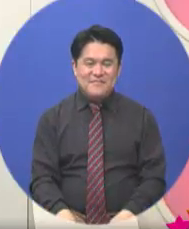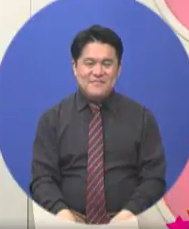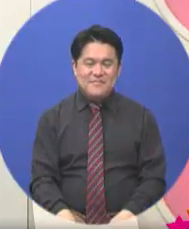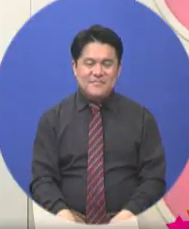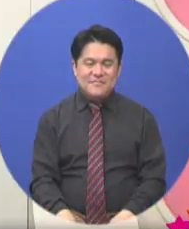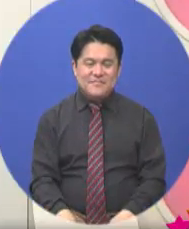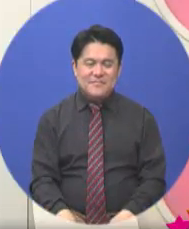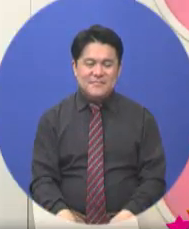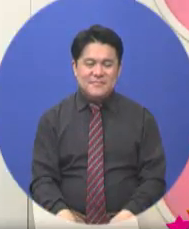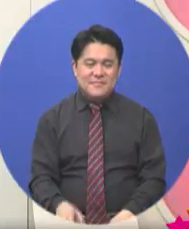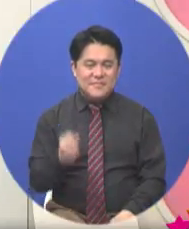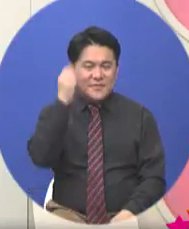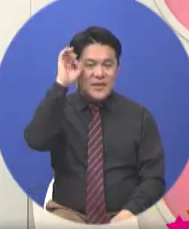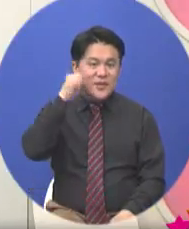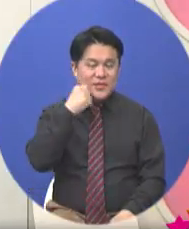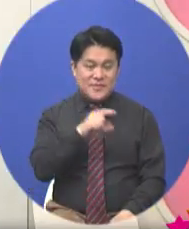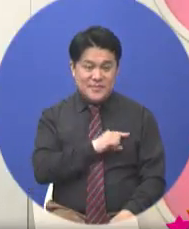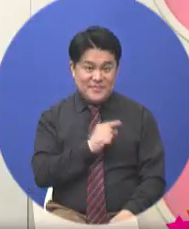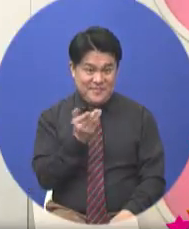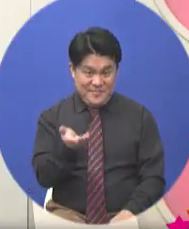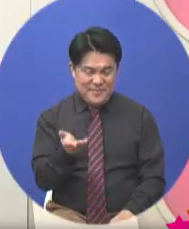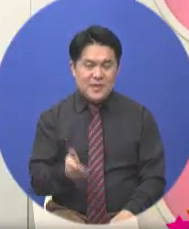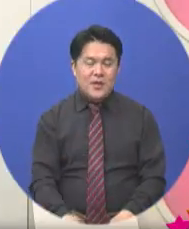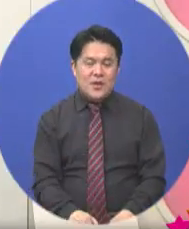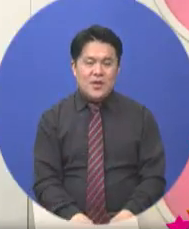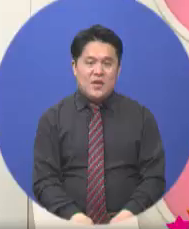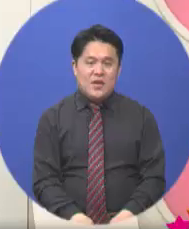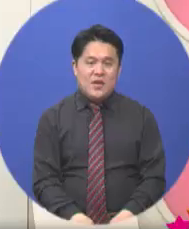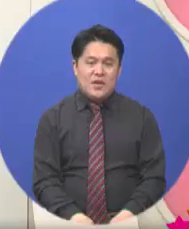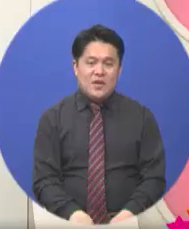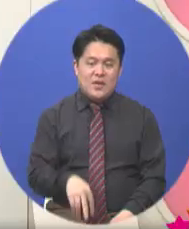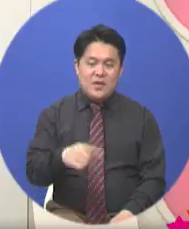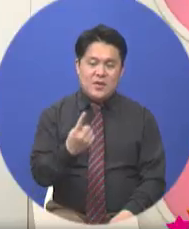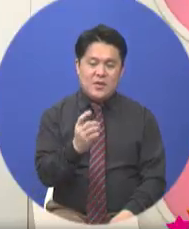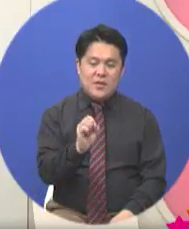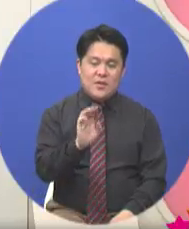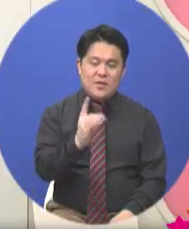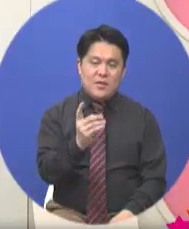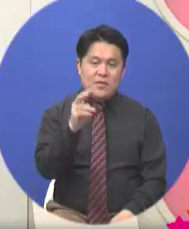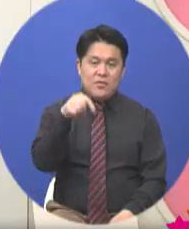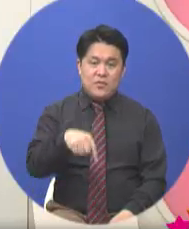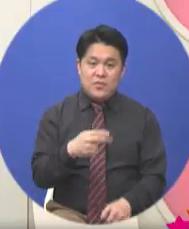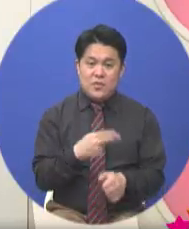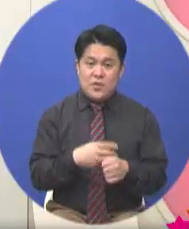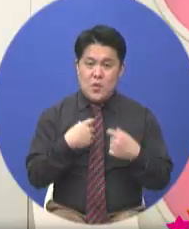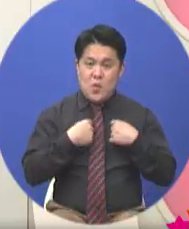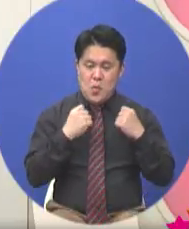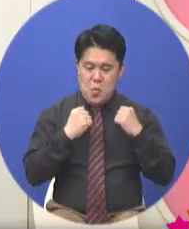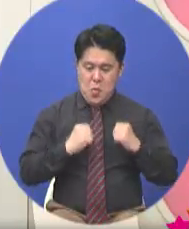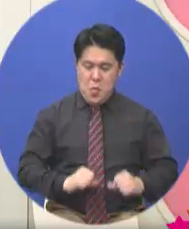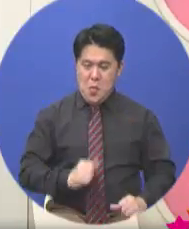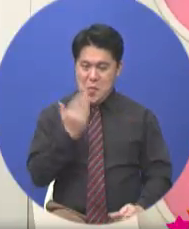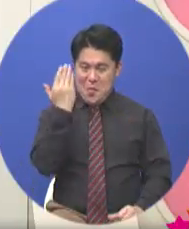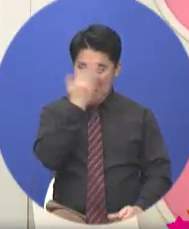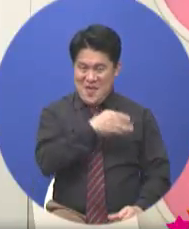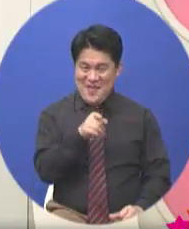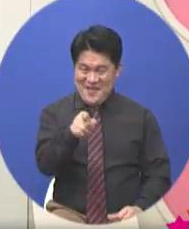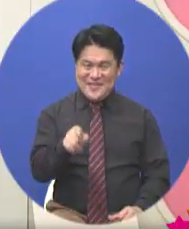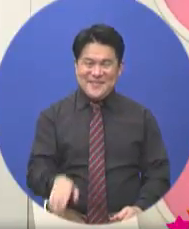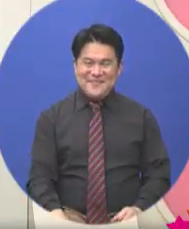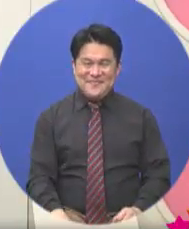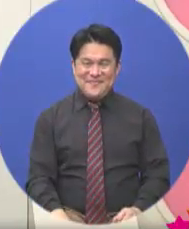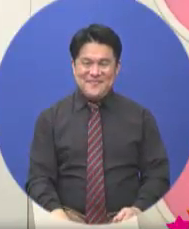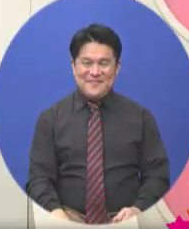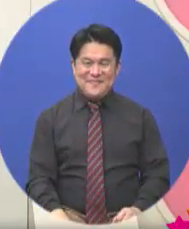어찌나 잊어버릴 수 없는 성함이라. 아, 오늘 송봉수, 제가 좀. 우리 송봉수 선생님 의상이 깔끔하시네요. 아유, 고맙습니다. 예, 예,